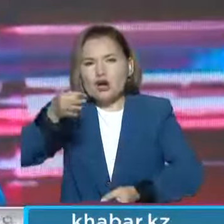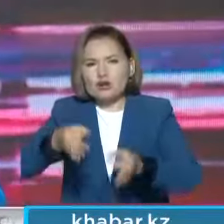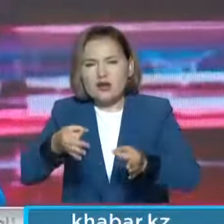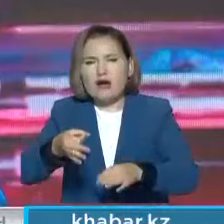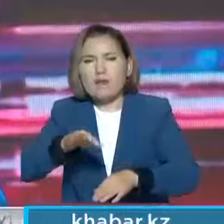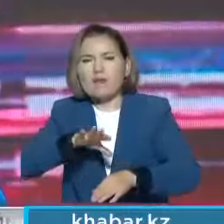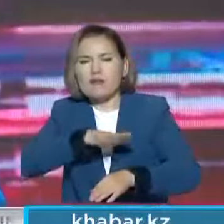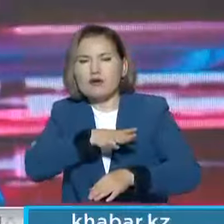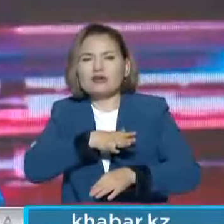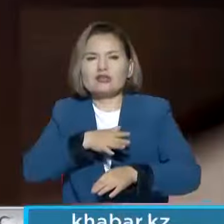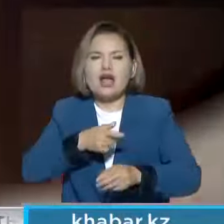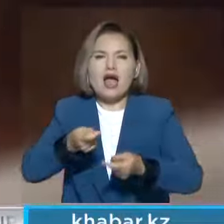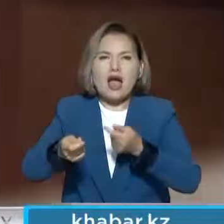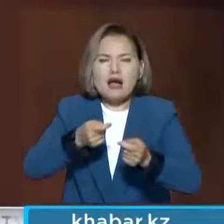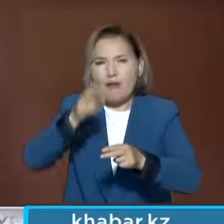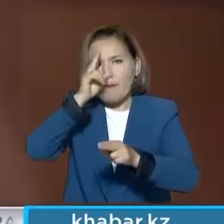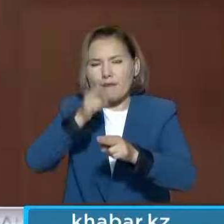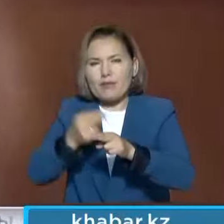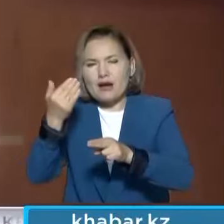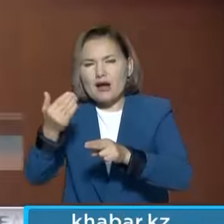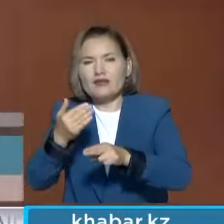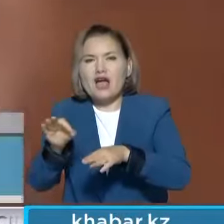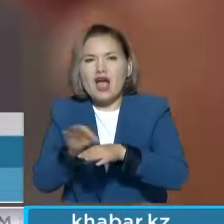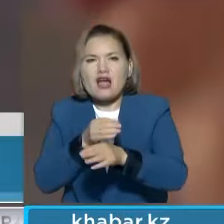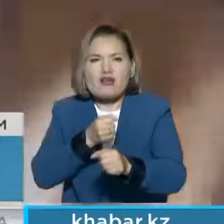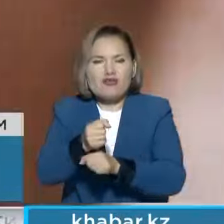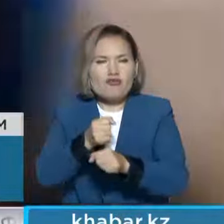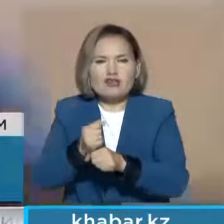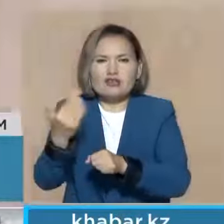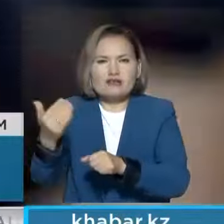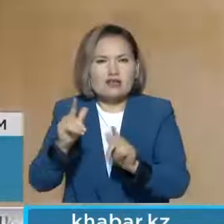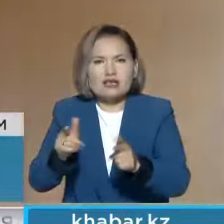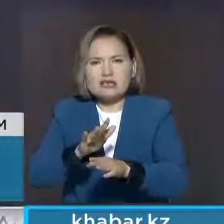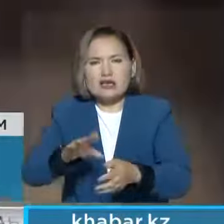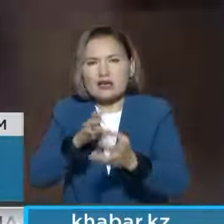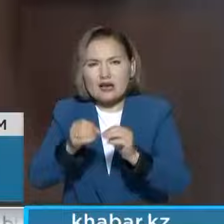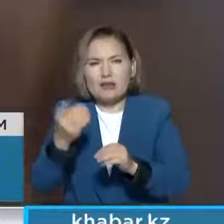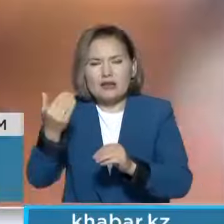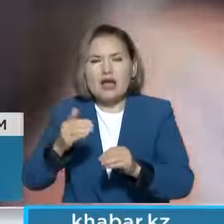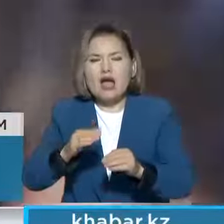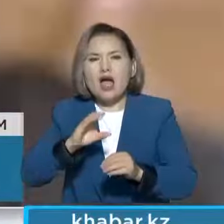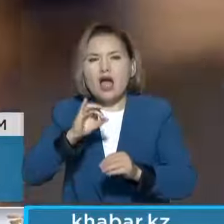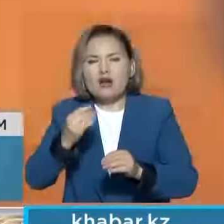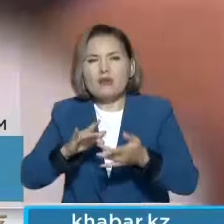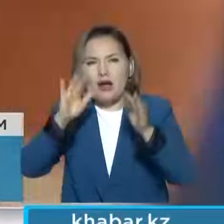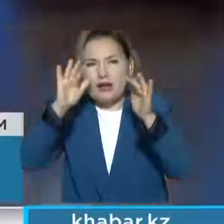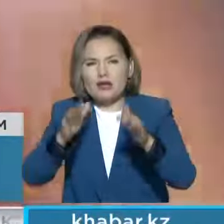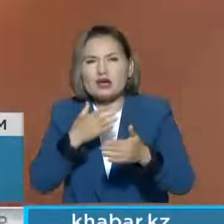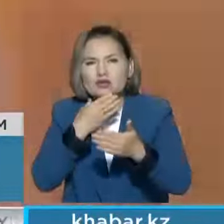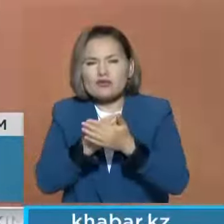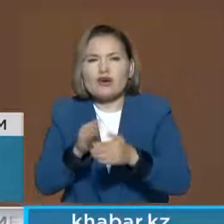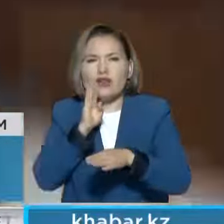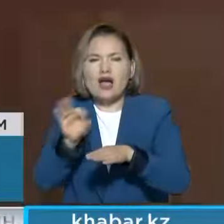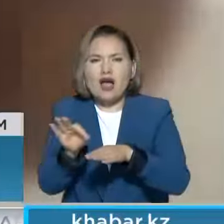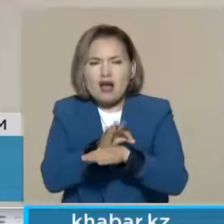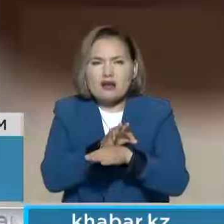мойындамаған, әйелді ұрмағанын тек аяғынан тартқанын айтқан Марат Айтенов әлеуметтік желіге